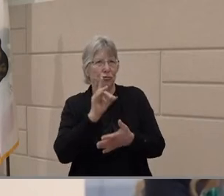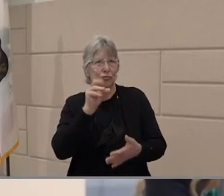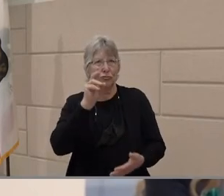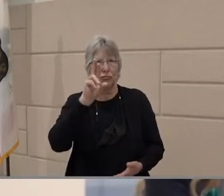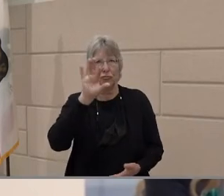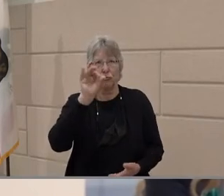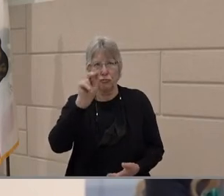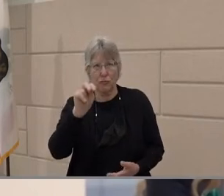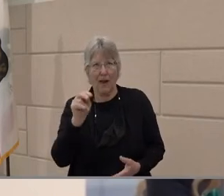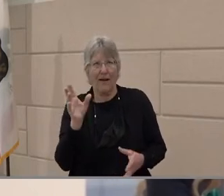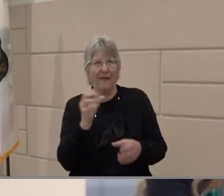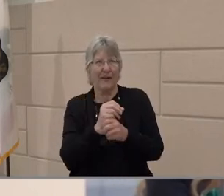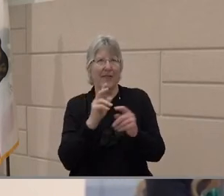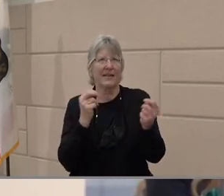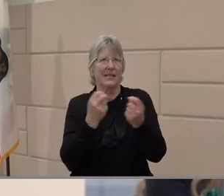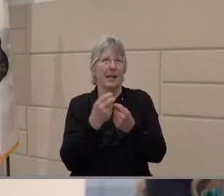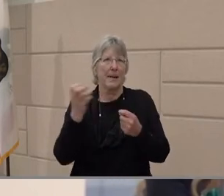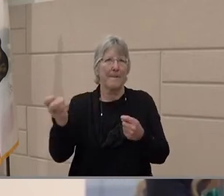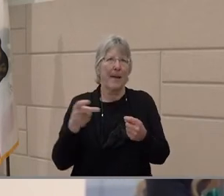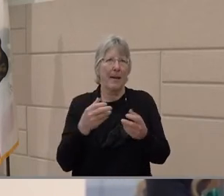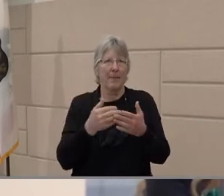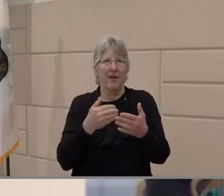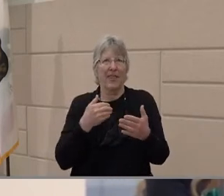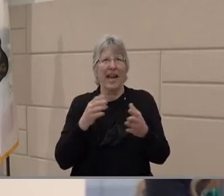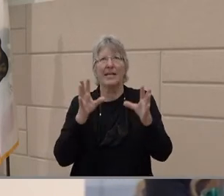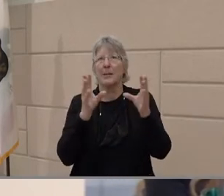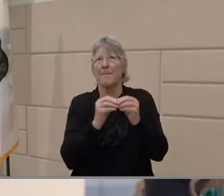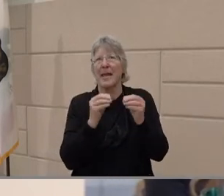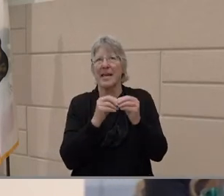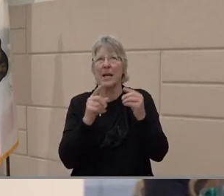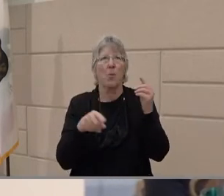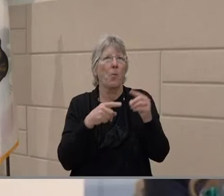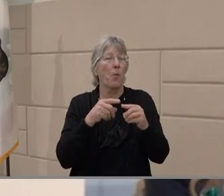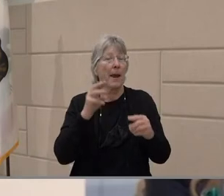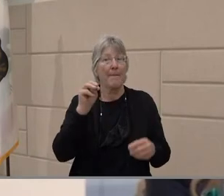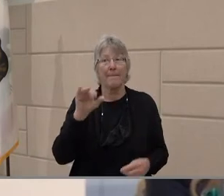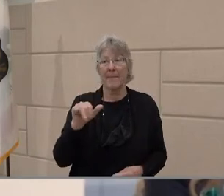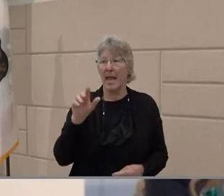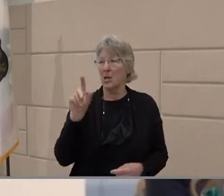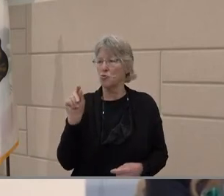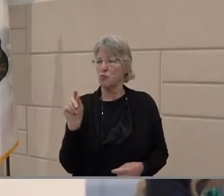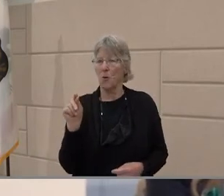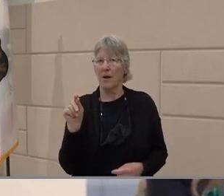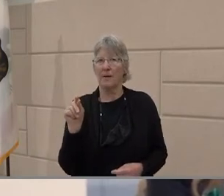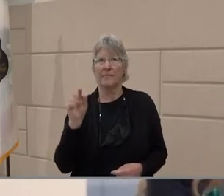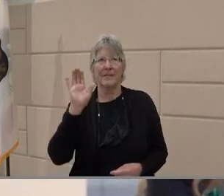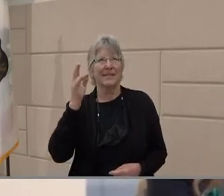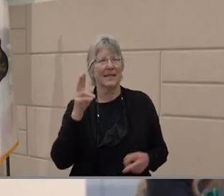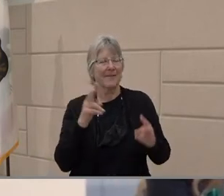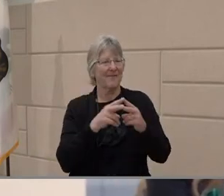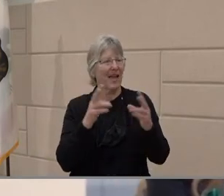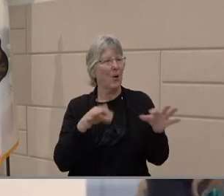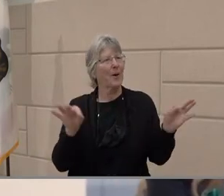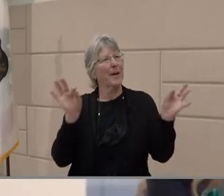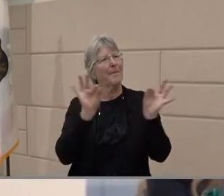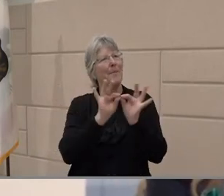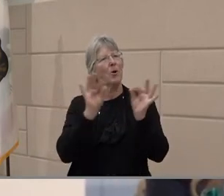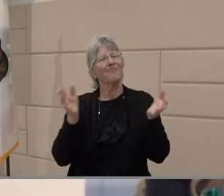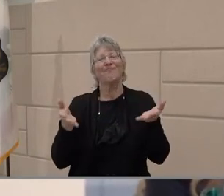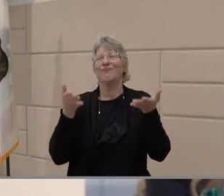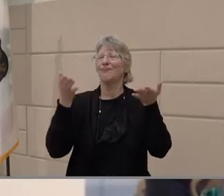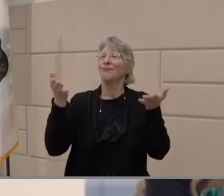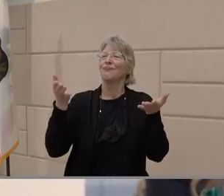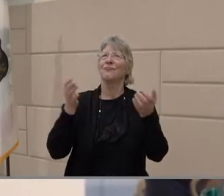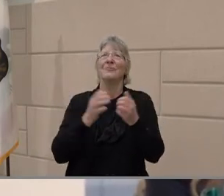ក្រុមរបស់យើងបានទទួលរបាយការណ៍របស់យើងលើដល់ខែ5ថ្ងៃទី20អ